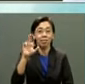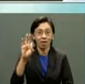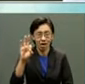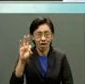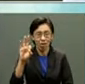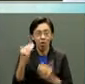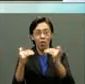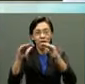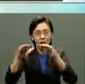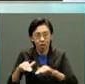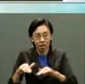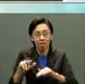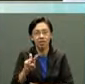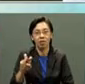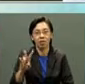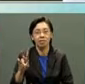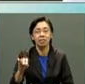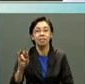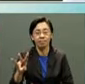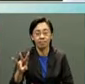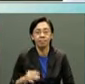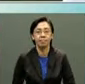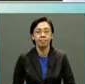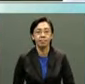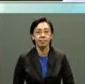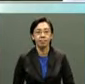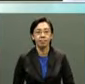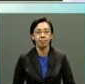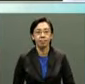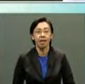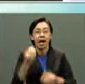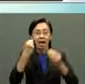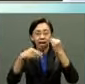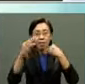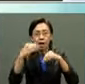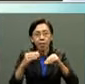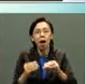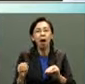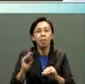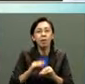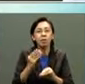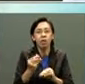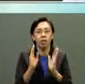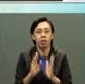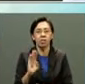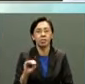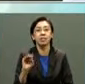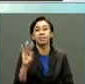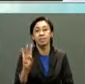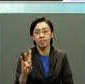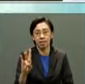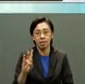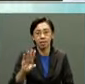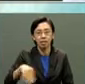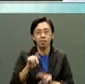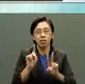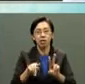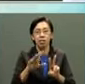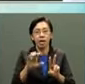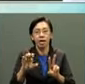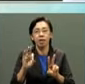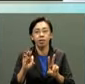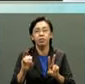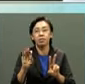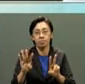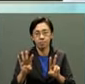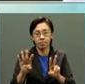วันนี้277รายนะครับที่กลับบ้านได้ก็เพิ่มขึ้น47รายนะครับ